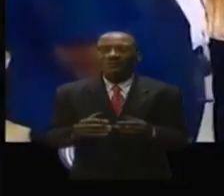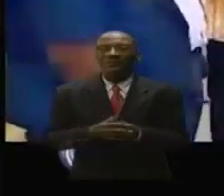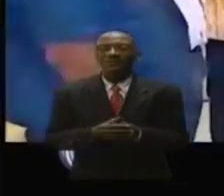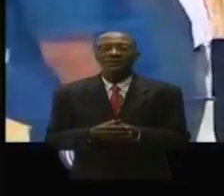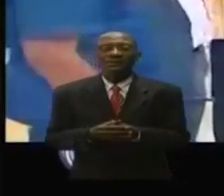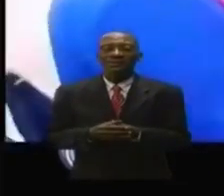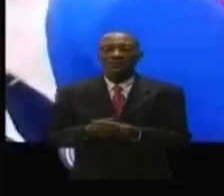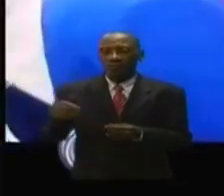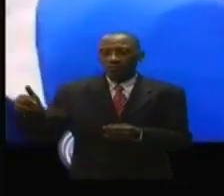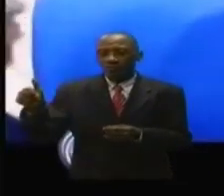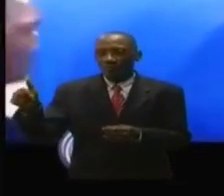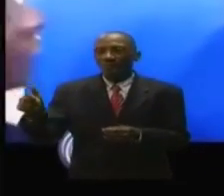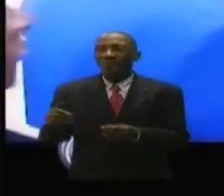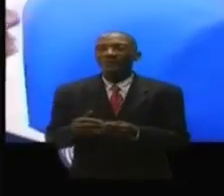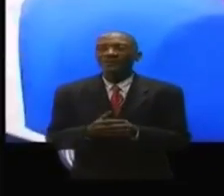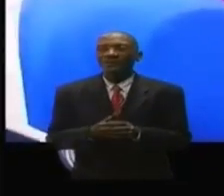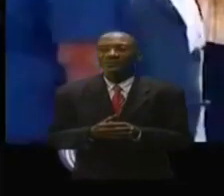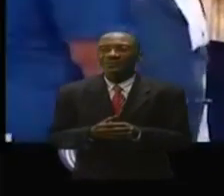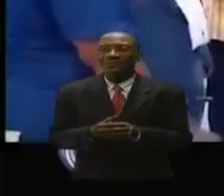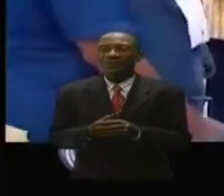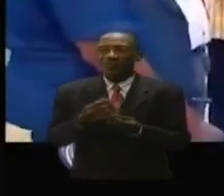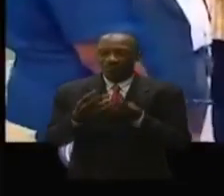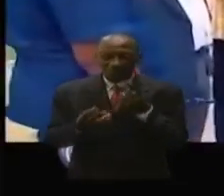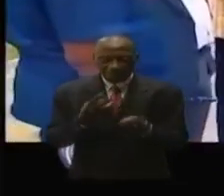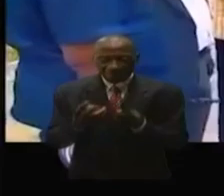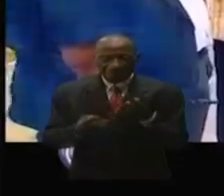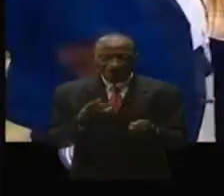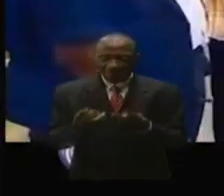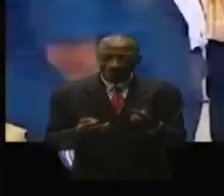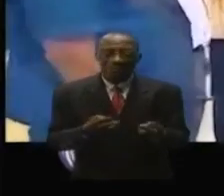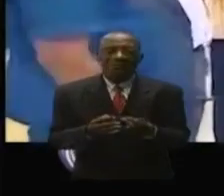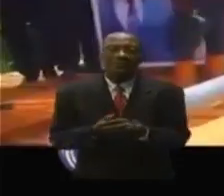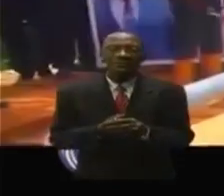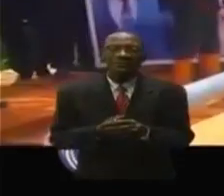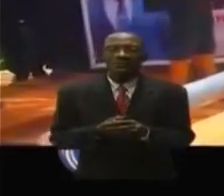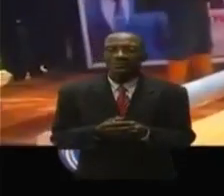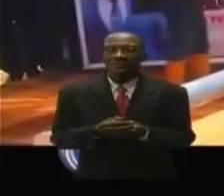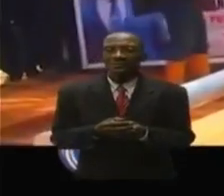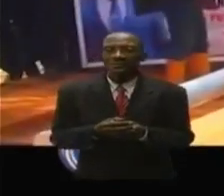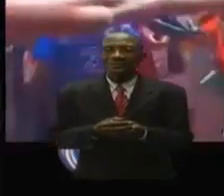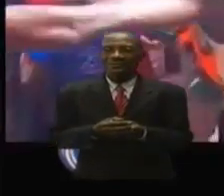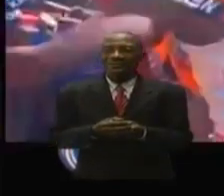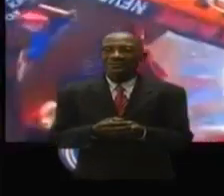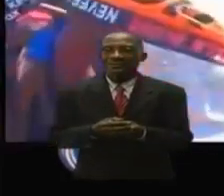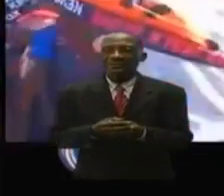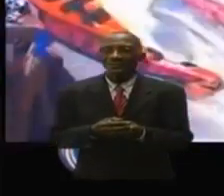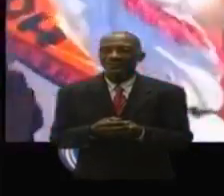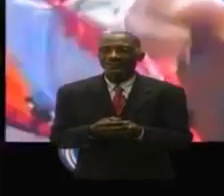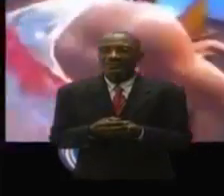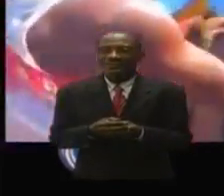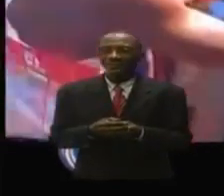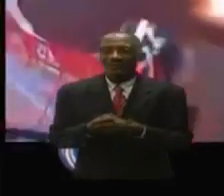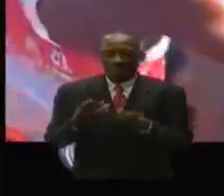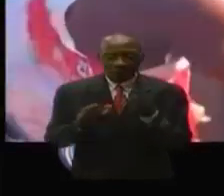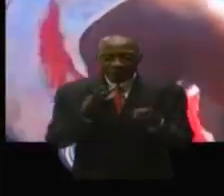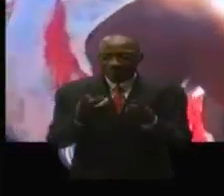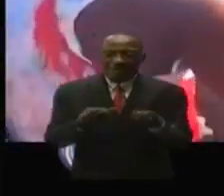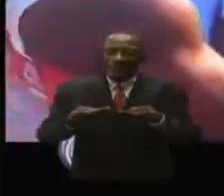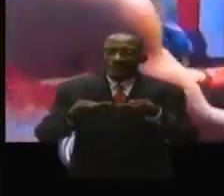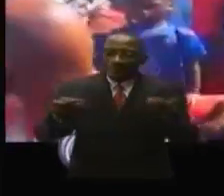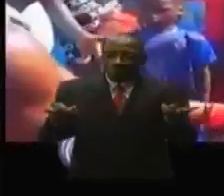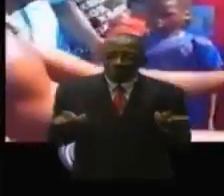de Bulanakou était également au rendez-vous. La population de ces coins du pays a réaffirmé son